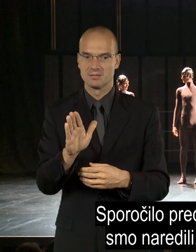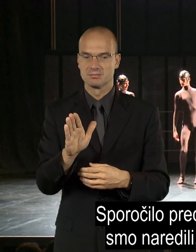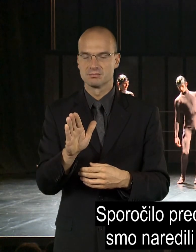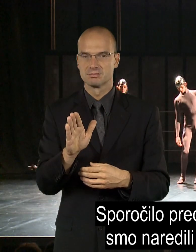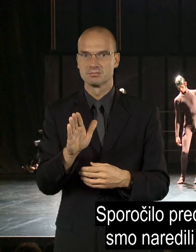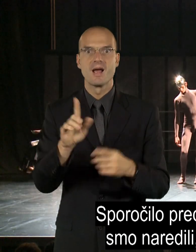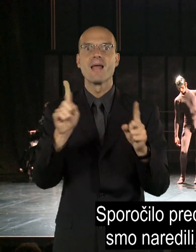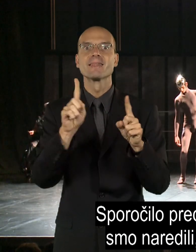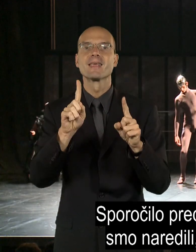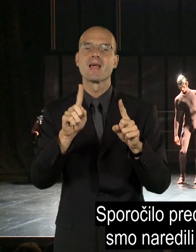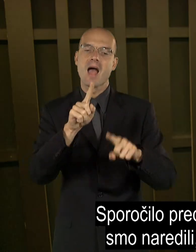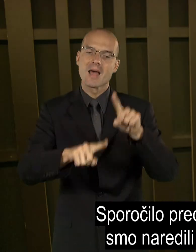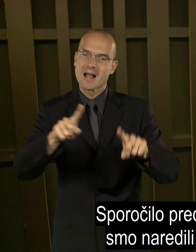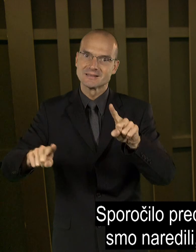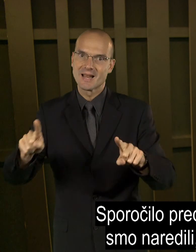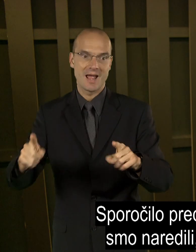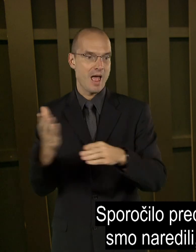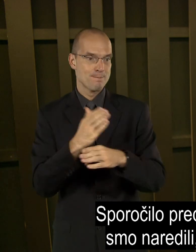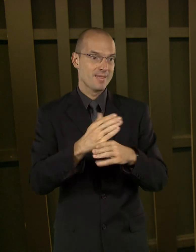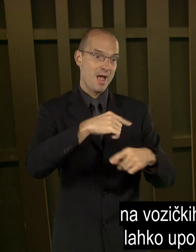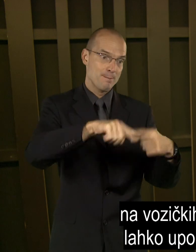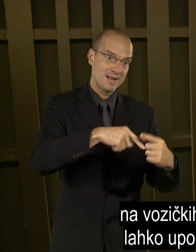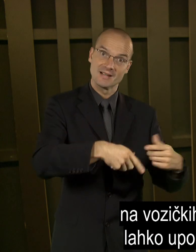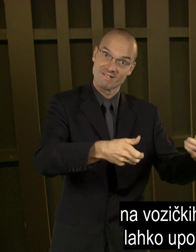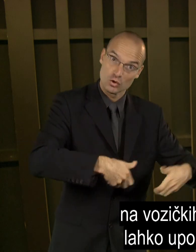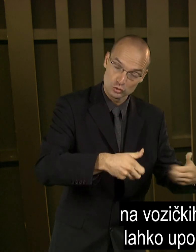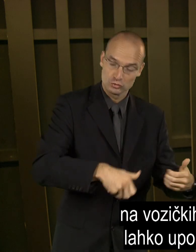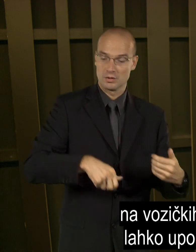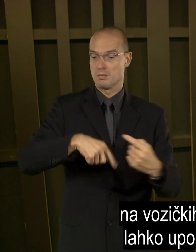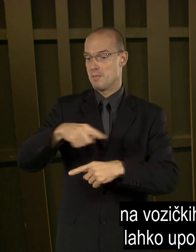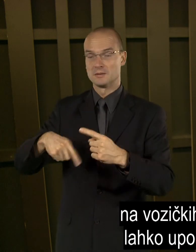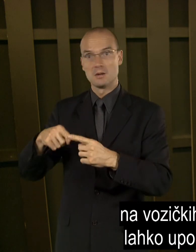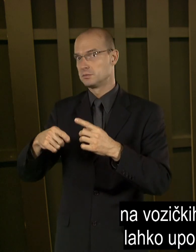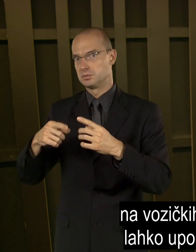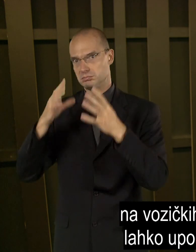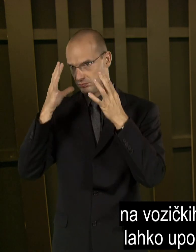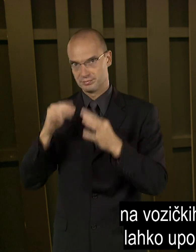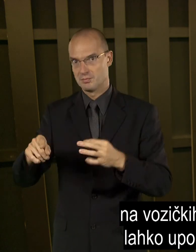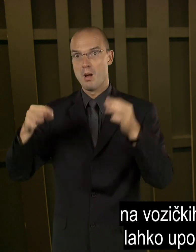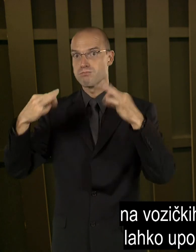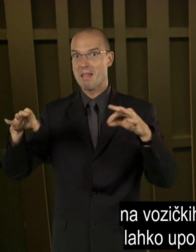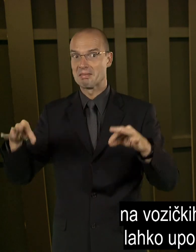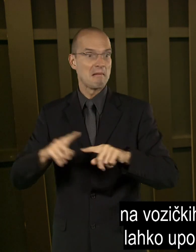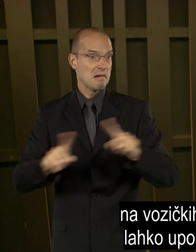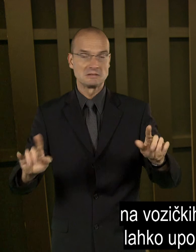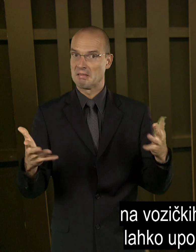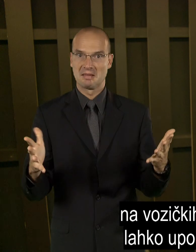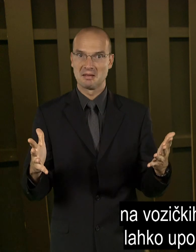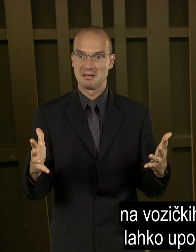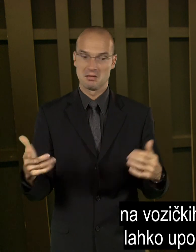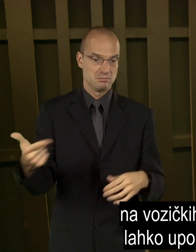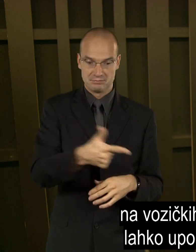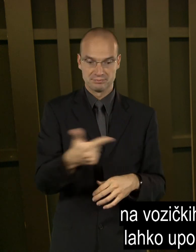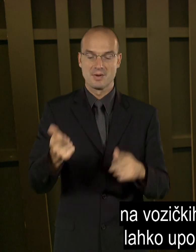naredili, da ni razlik med plesalci na vozičkih in pa plesalci baletniki, ki